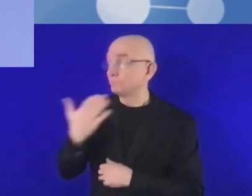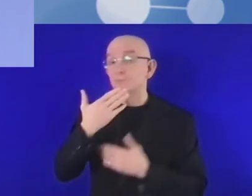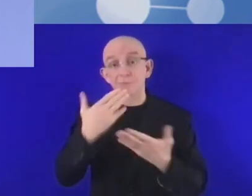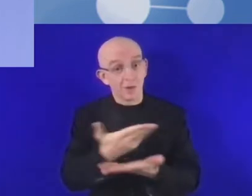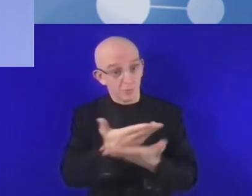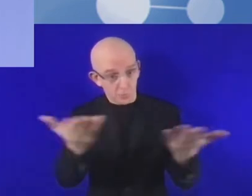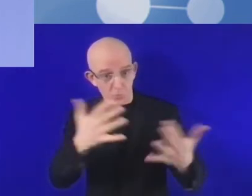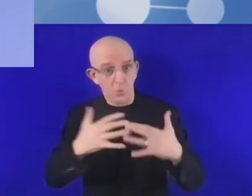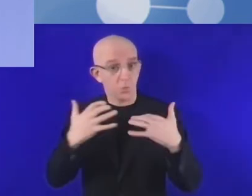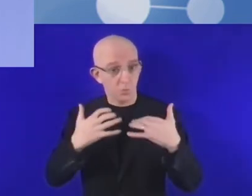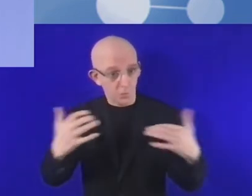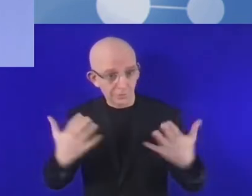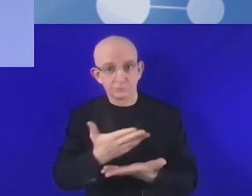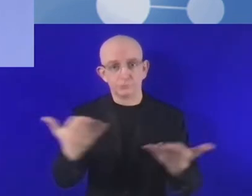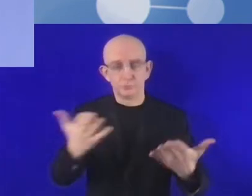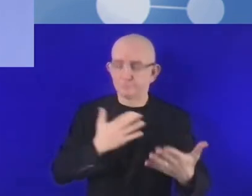心。